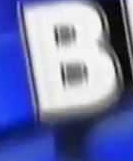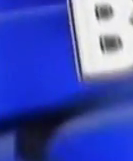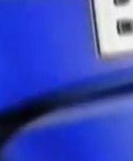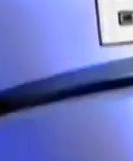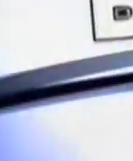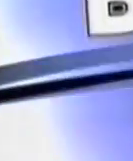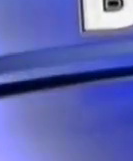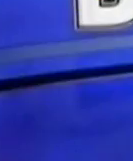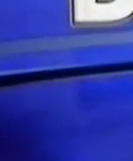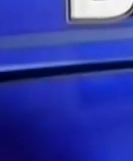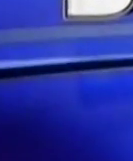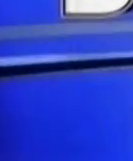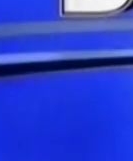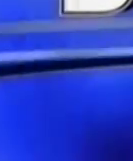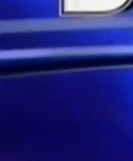Музика